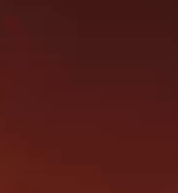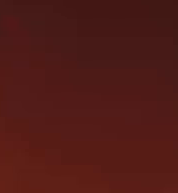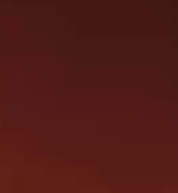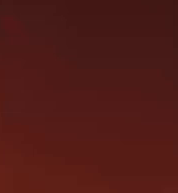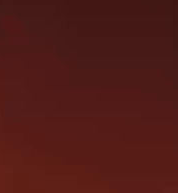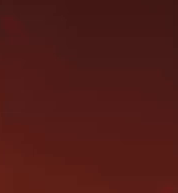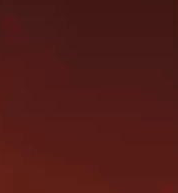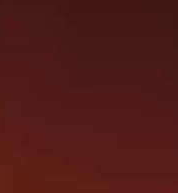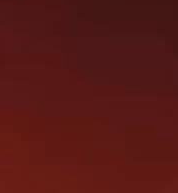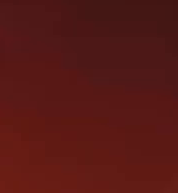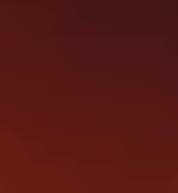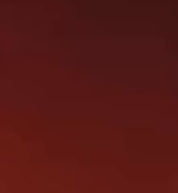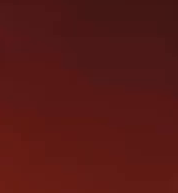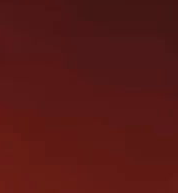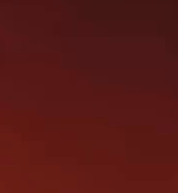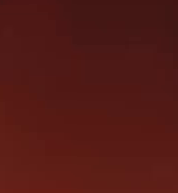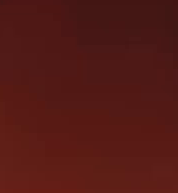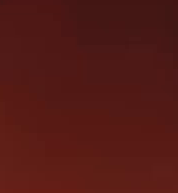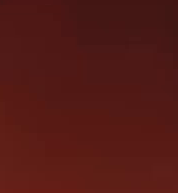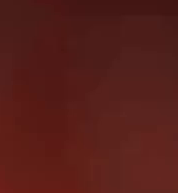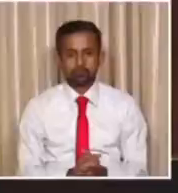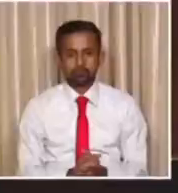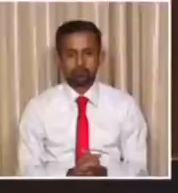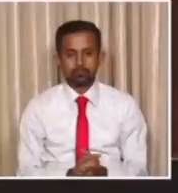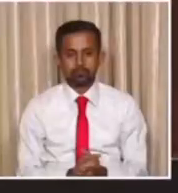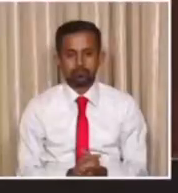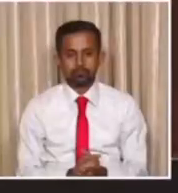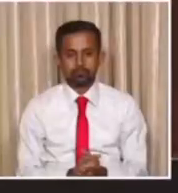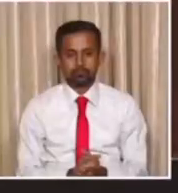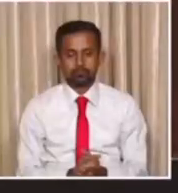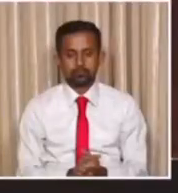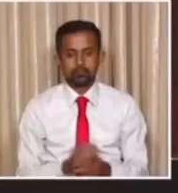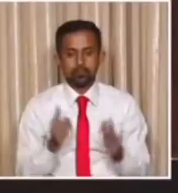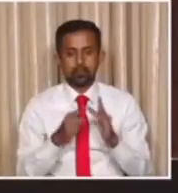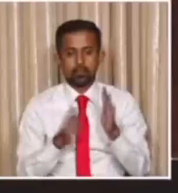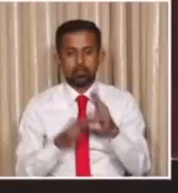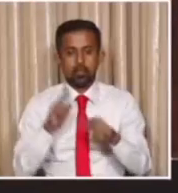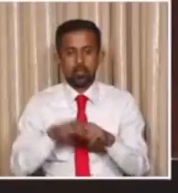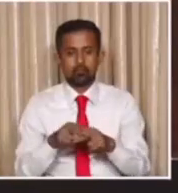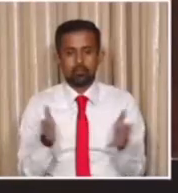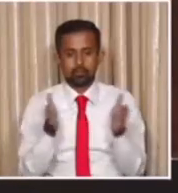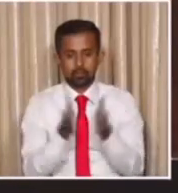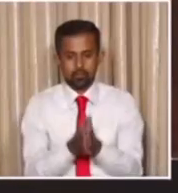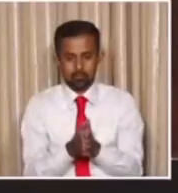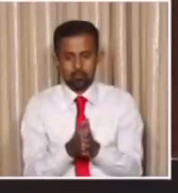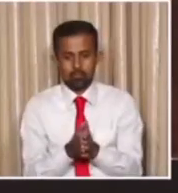ලක්තිරණ පුවතකට එහා ගිය රටගෙන කුමාක් ජාත්‍යන්තර මුල්‍ය අරමුදල සමග